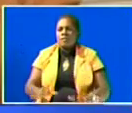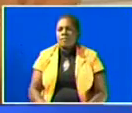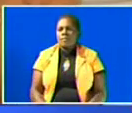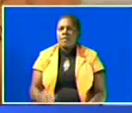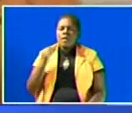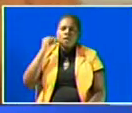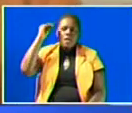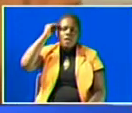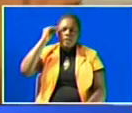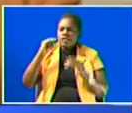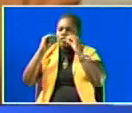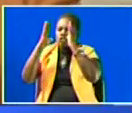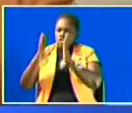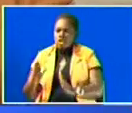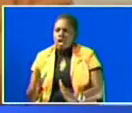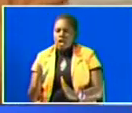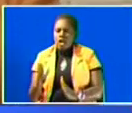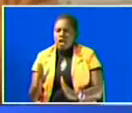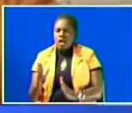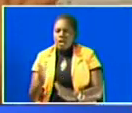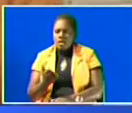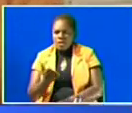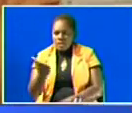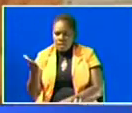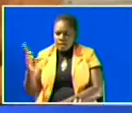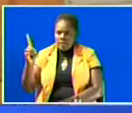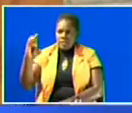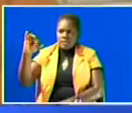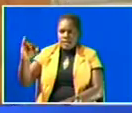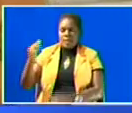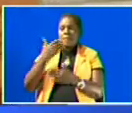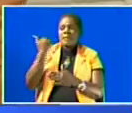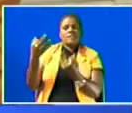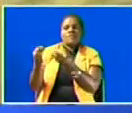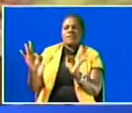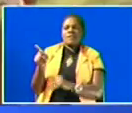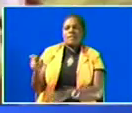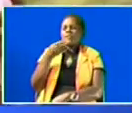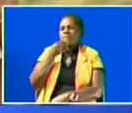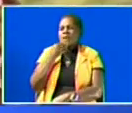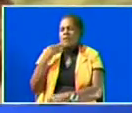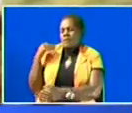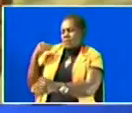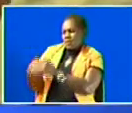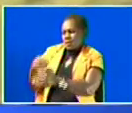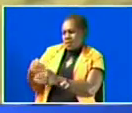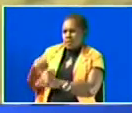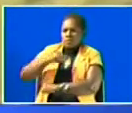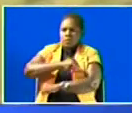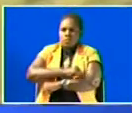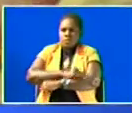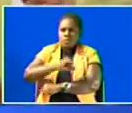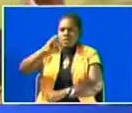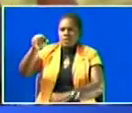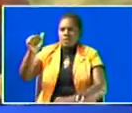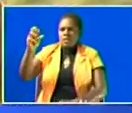mkuu Moses, wewe DCI, wachilia yeye. The nearest school is